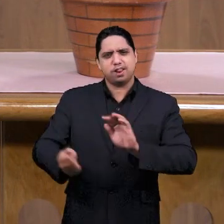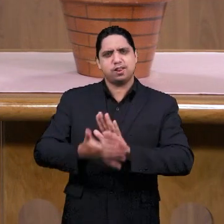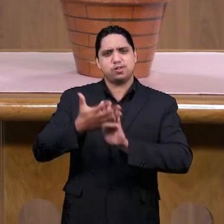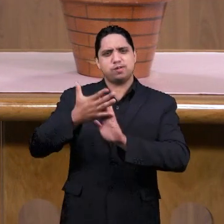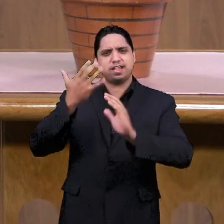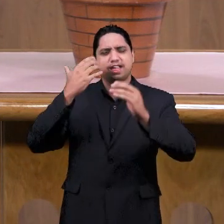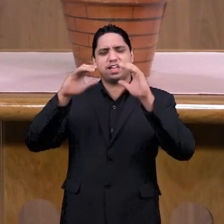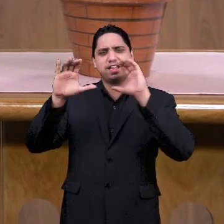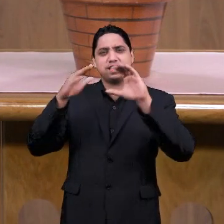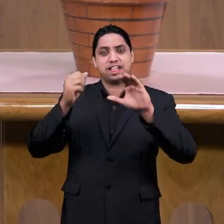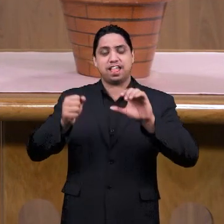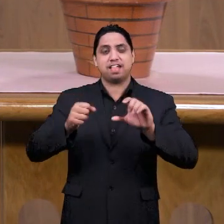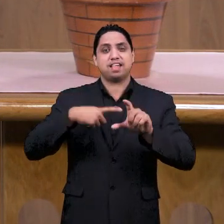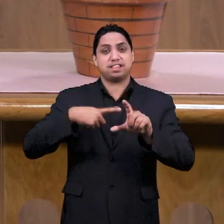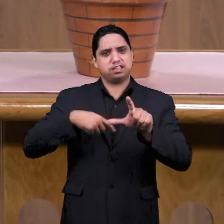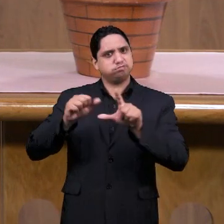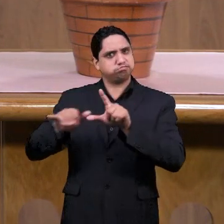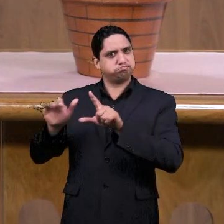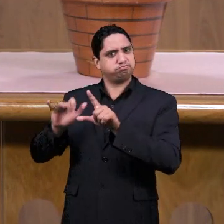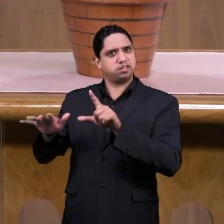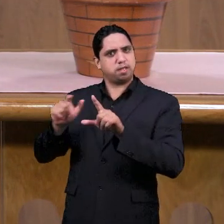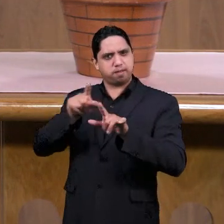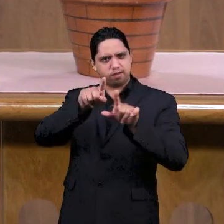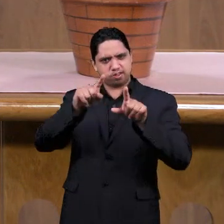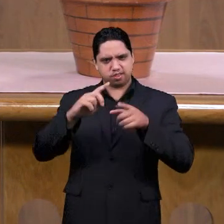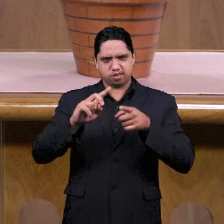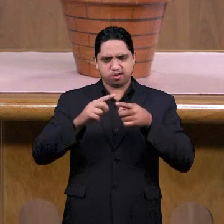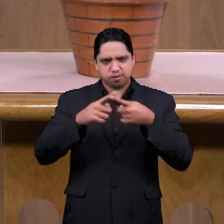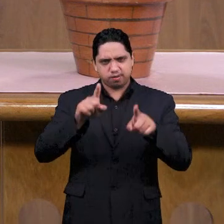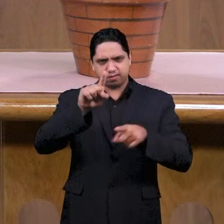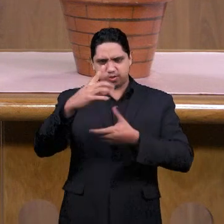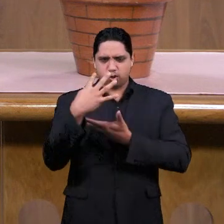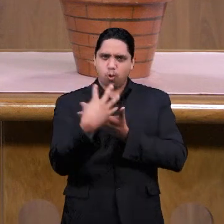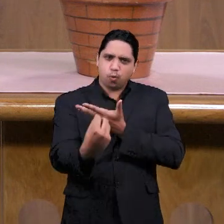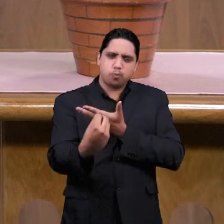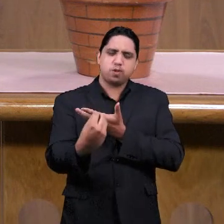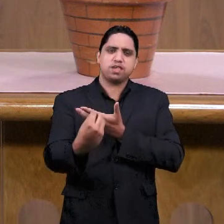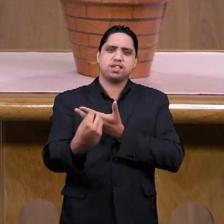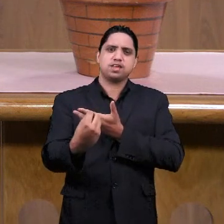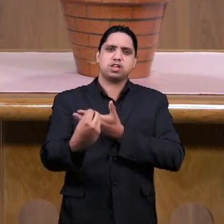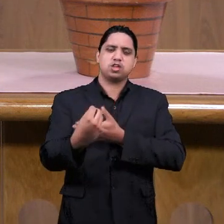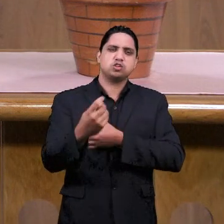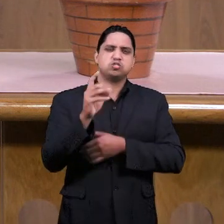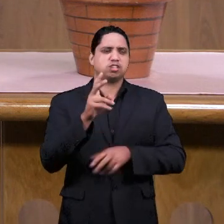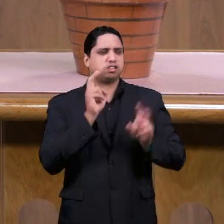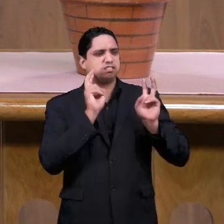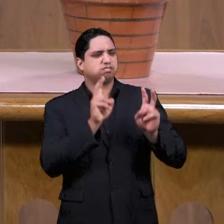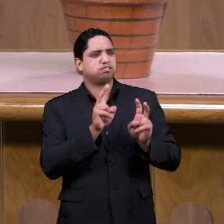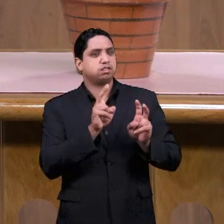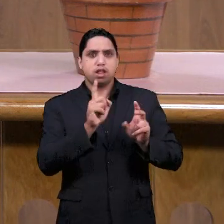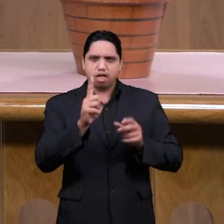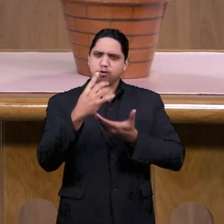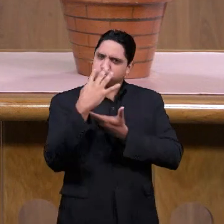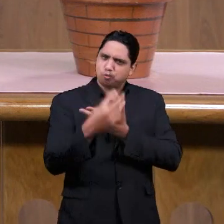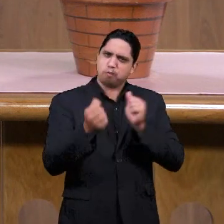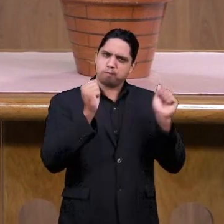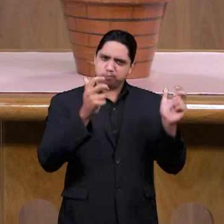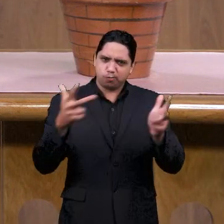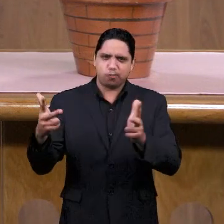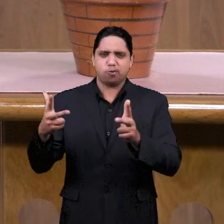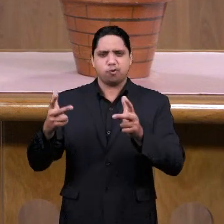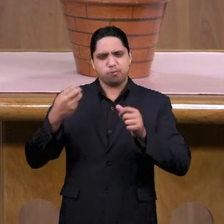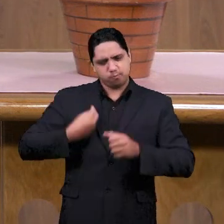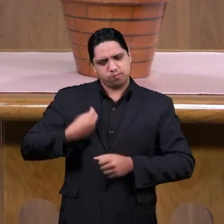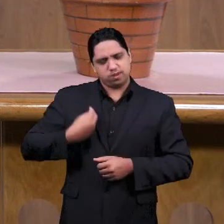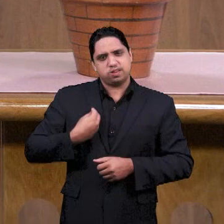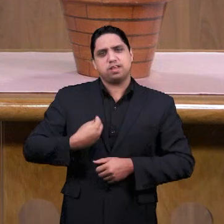нами, поклоняйтесь Ему. Слова будут на экране. Участвуйте, не смотрите просто, а участвуйте, потому что у